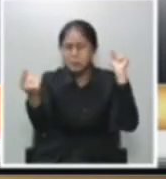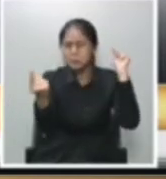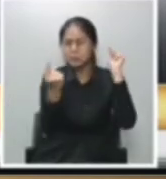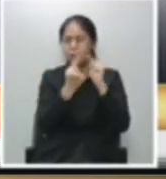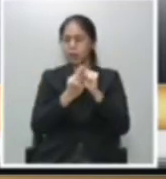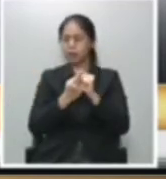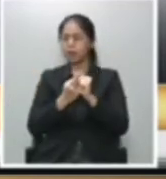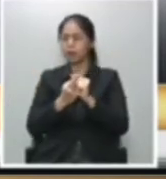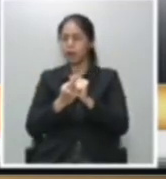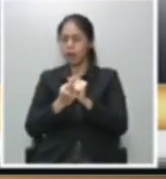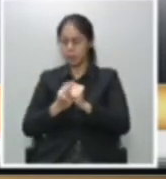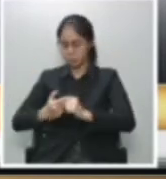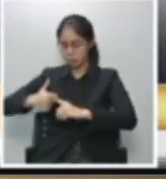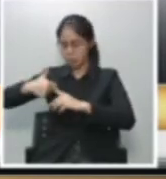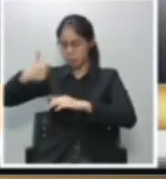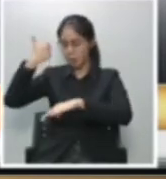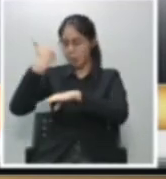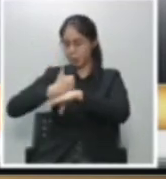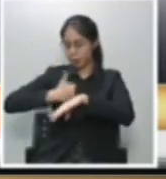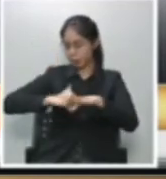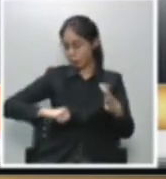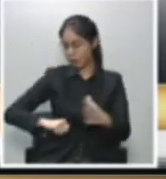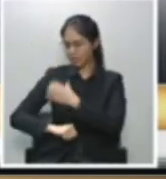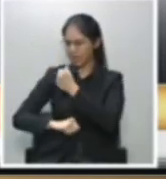าจไม่มี